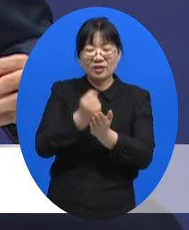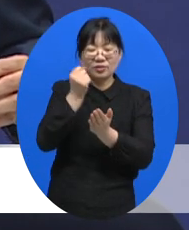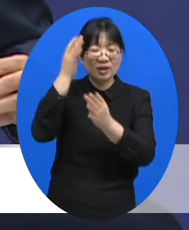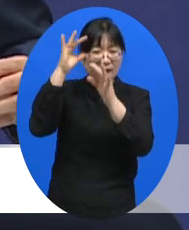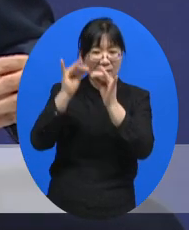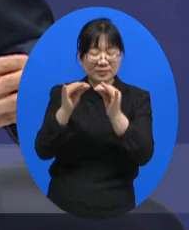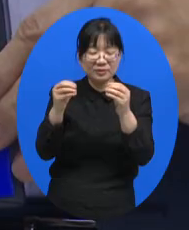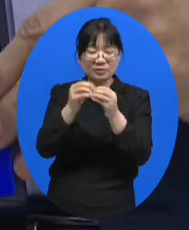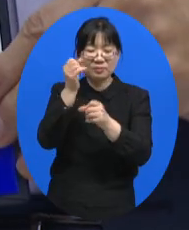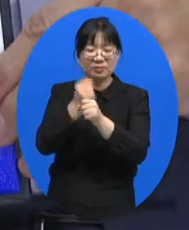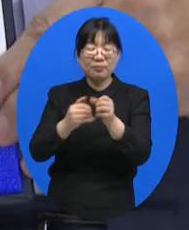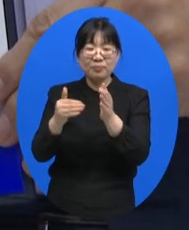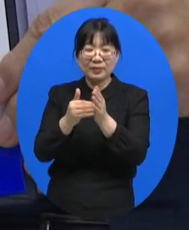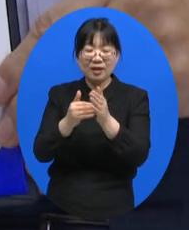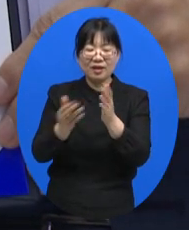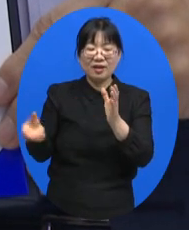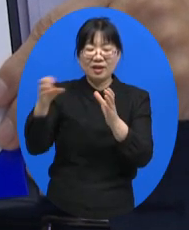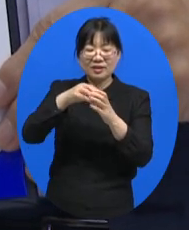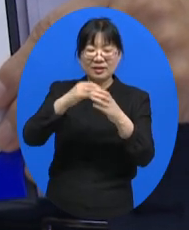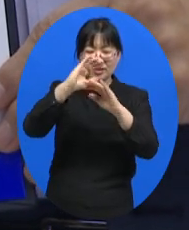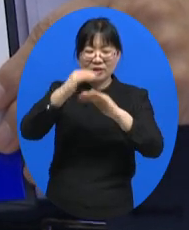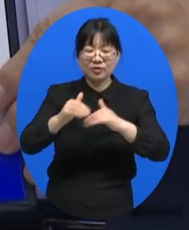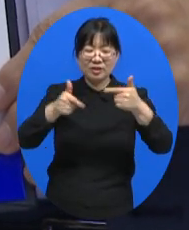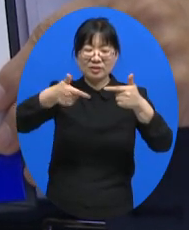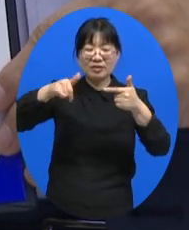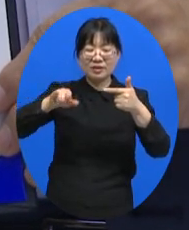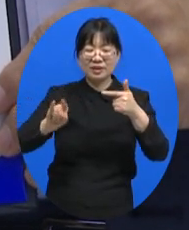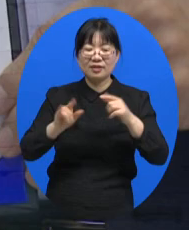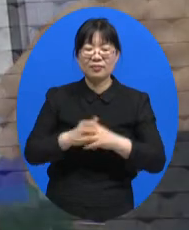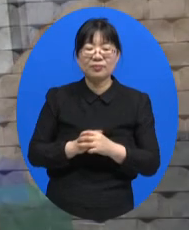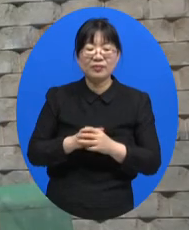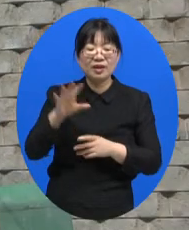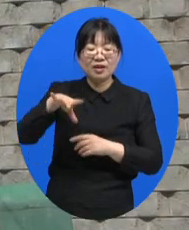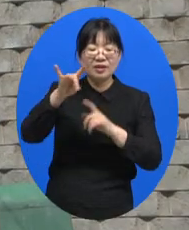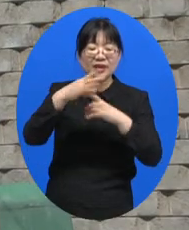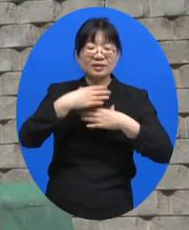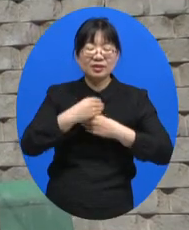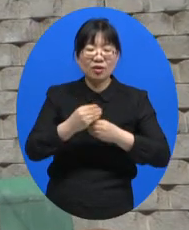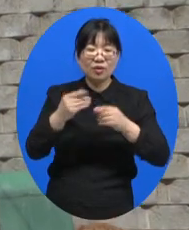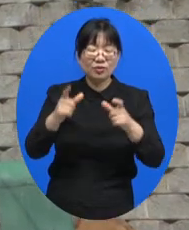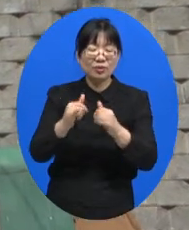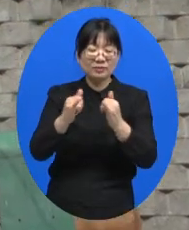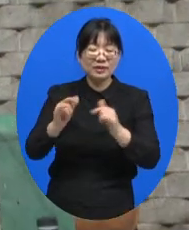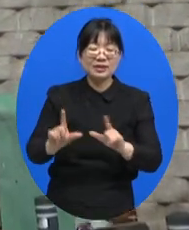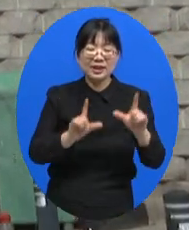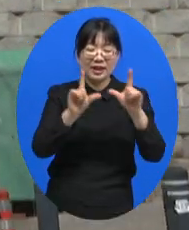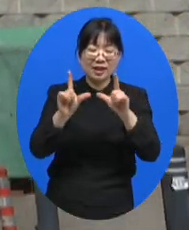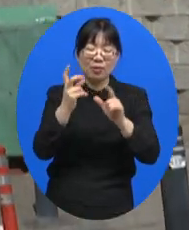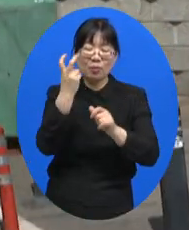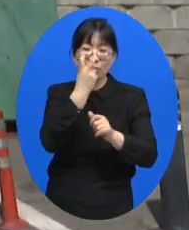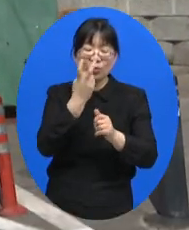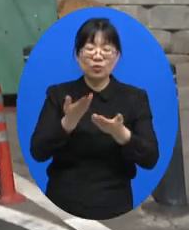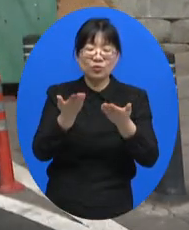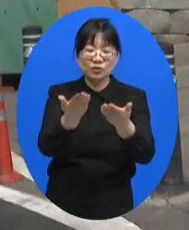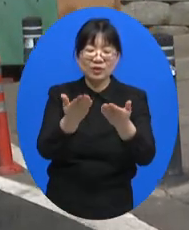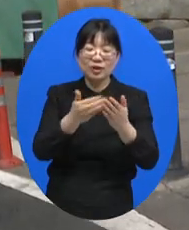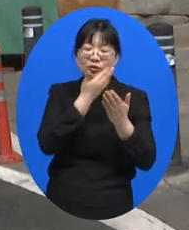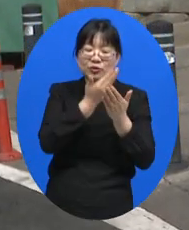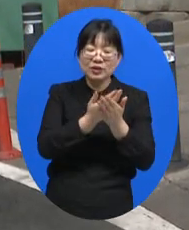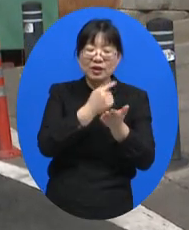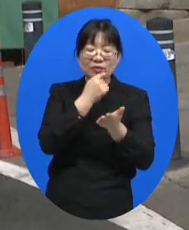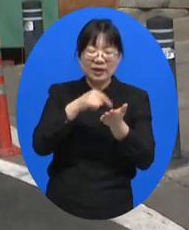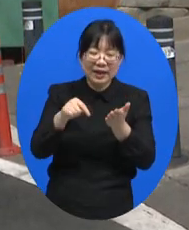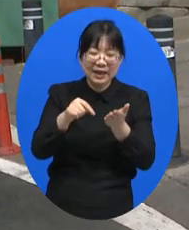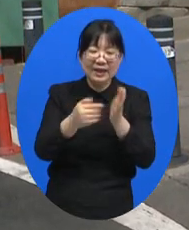합의문을 채택했습니다. 합의문에 담긴 안건은 총 6개. 먼저 안전한 도민 생활권 보장을 위해 시군